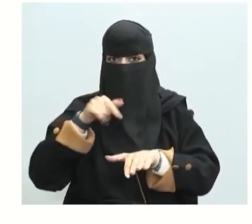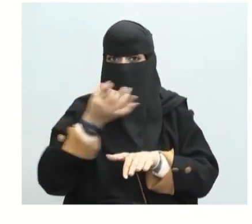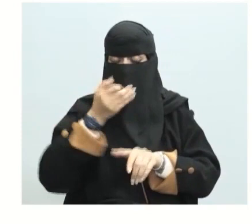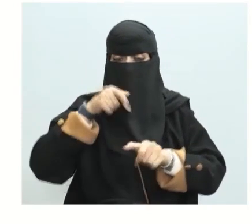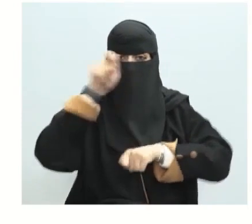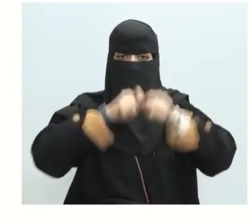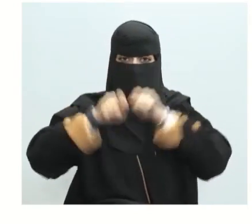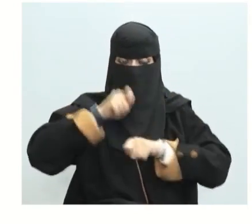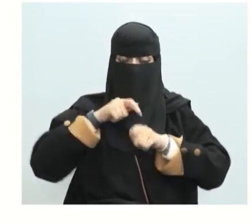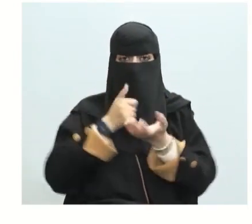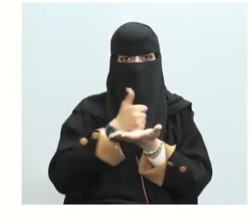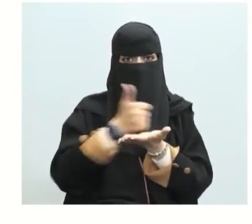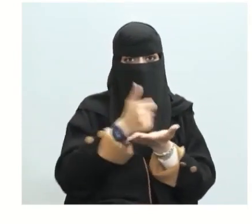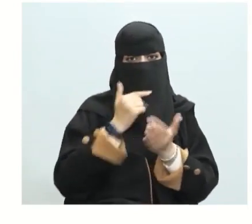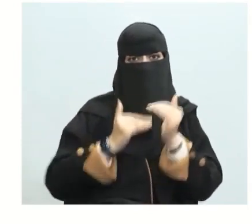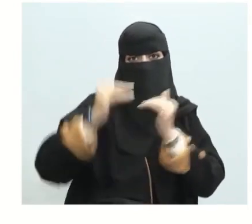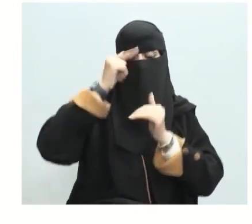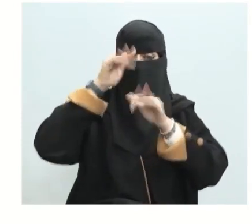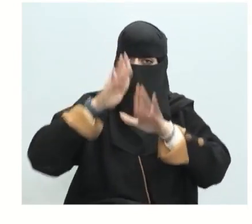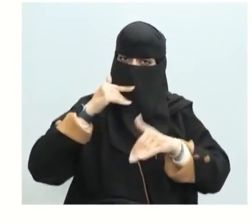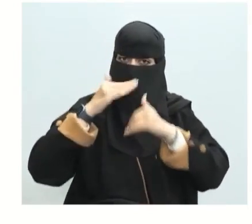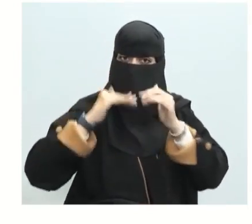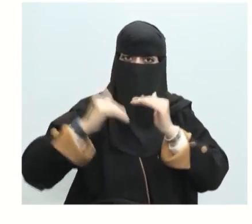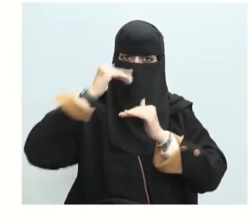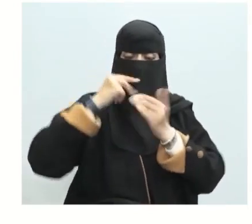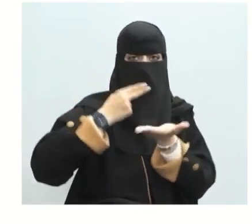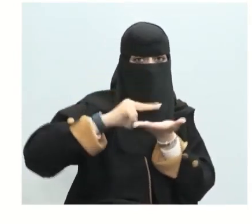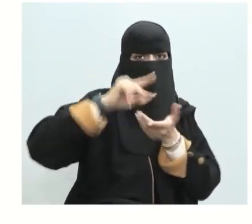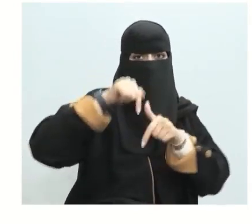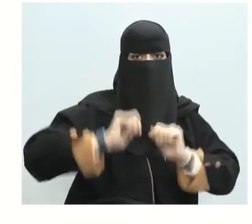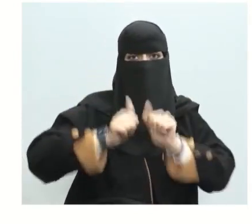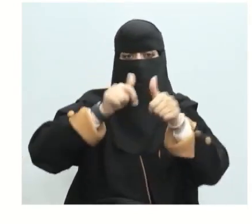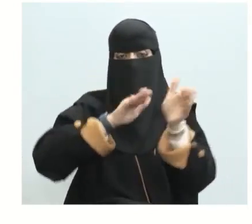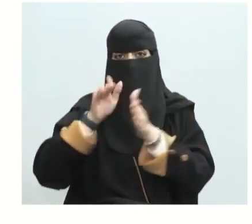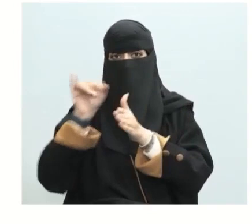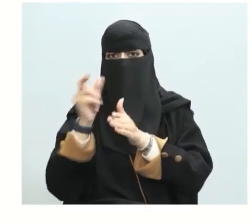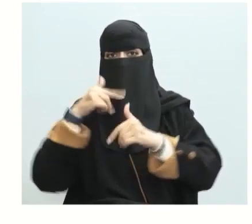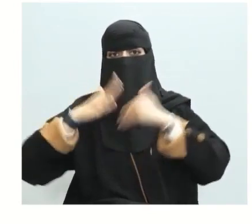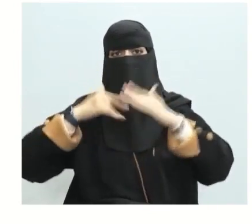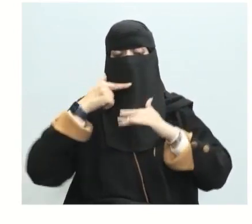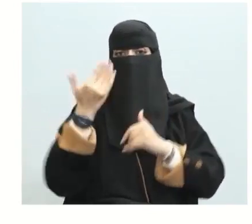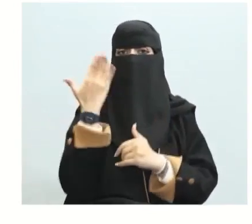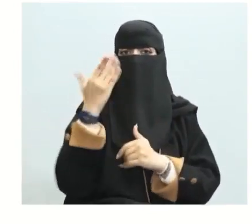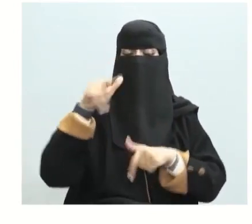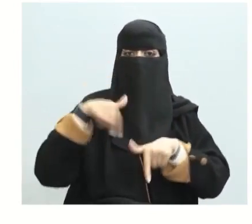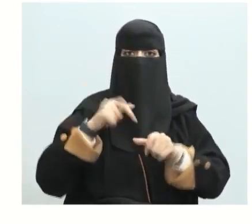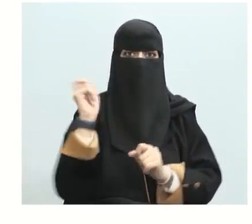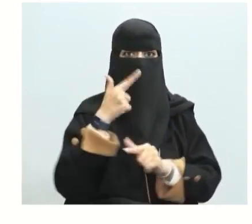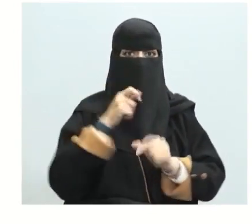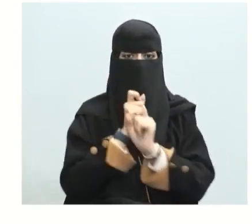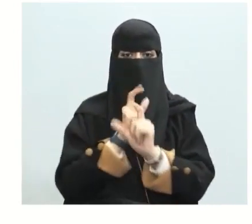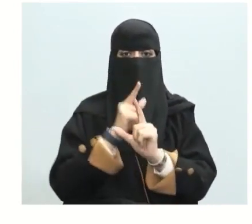وتستخدم اساليب بليغه لاداء رسالتك كذلك تتمك كان من مهارات الالقاء الجراه